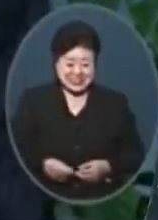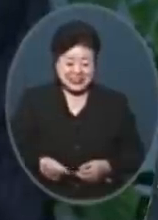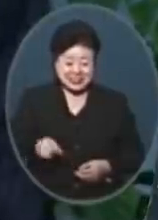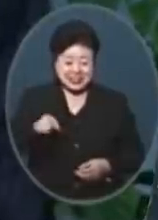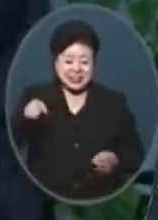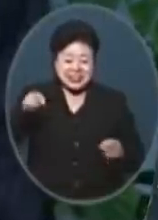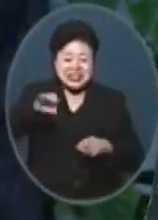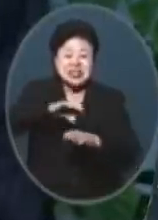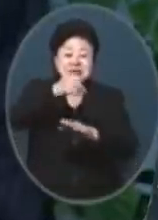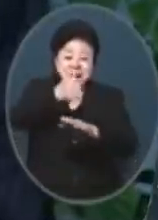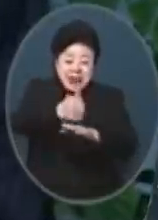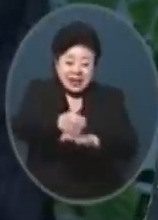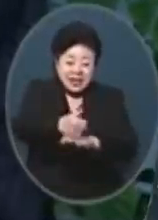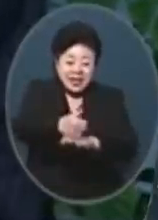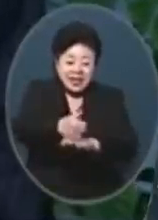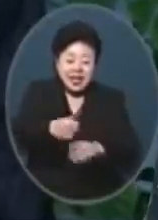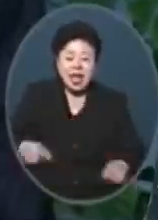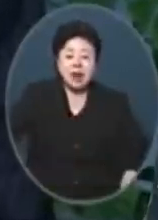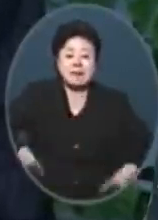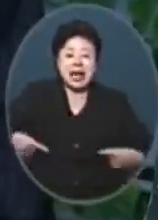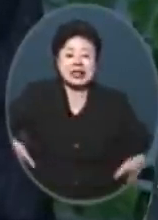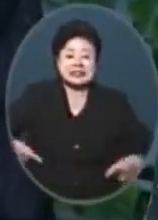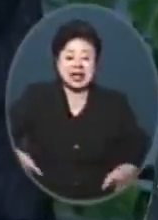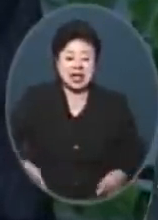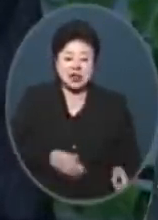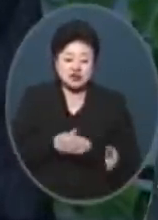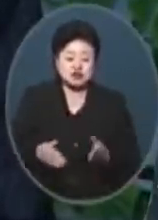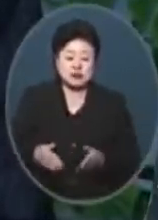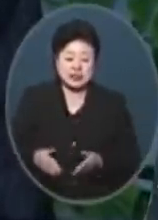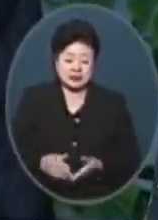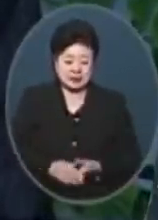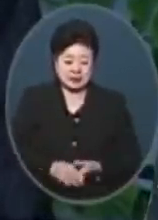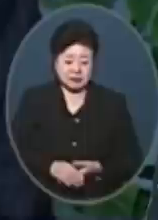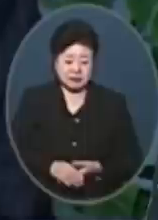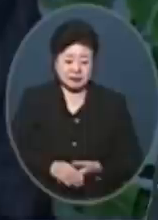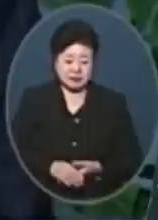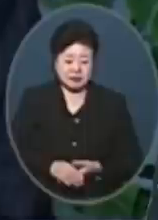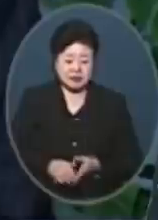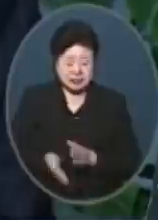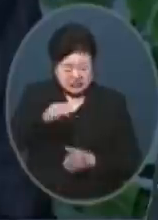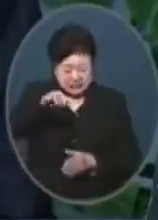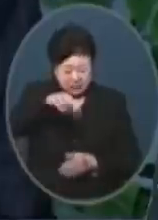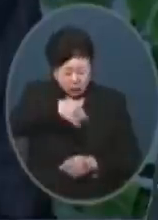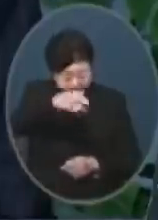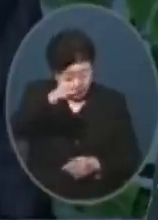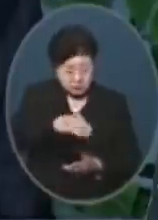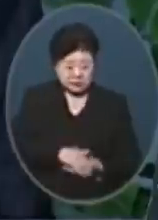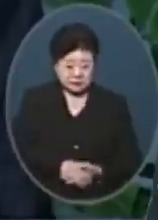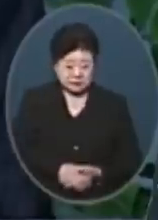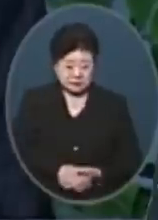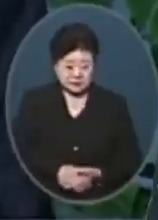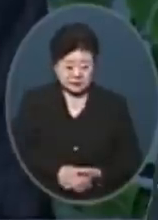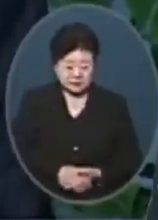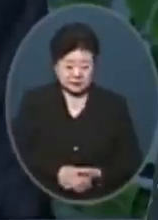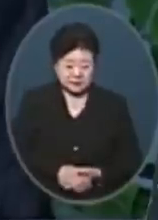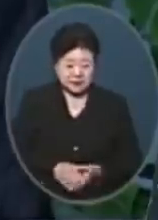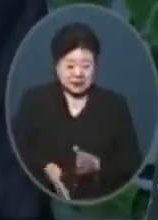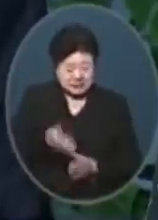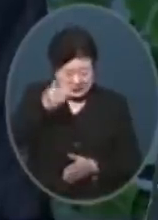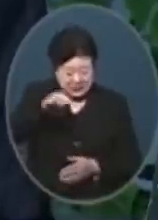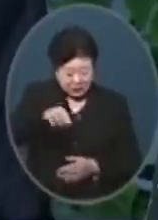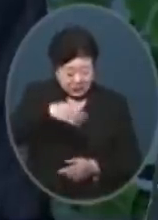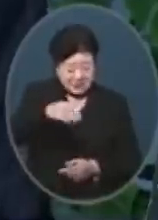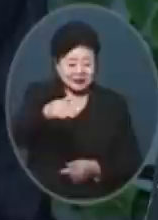임금님에게 마차를 증비해서 타고 시내로 들어가자고. 그래서 시내로